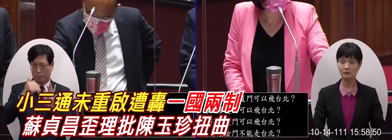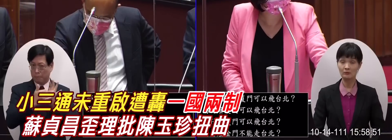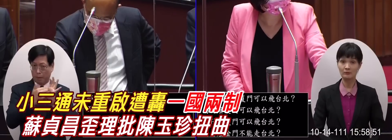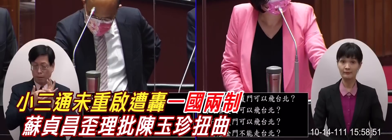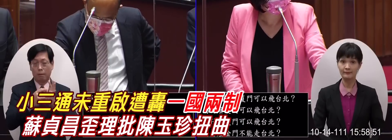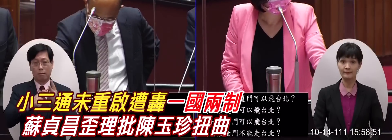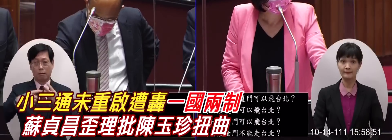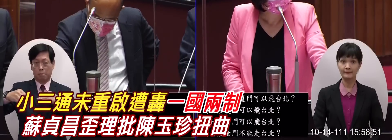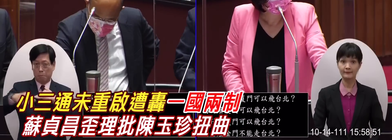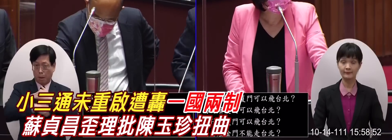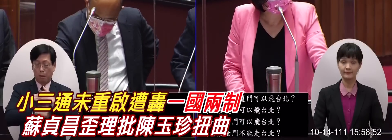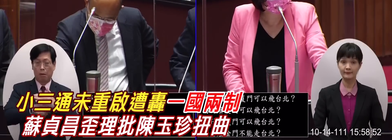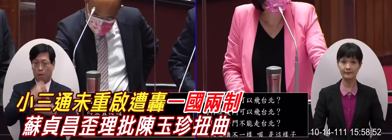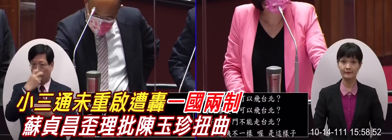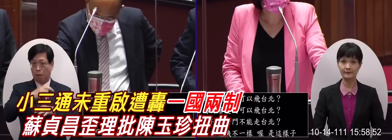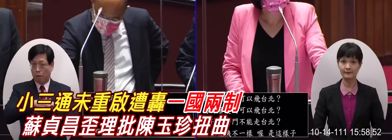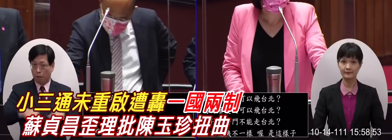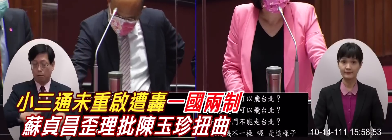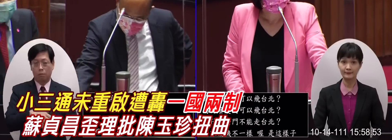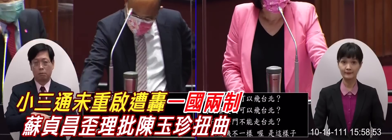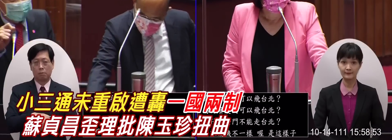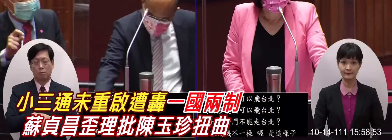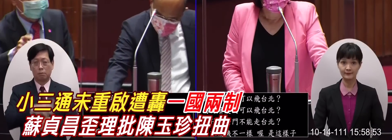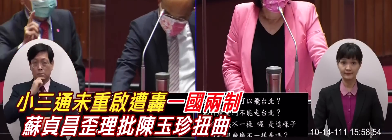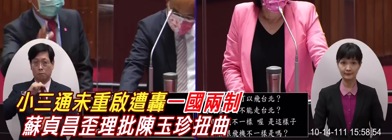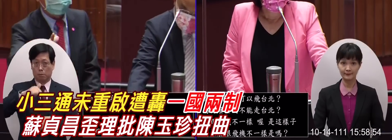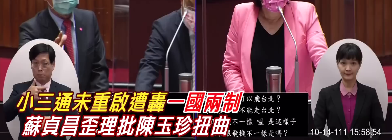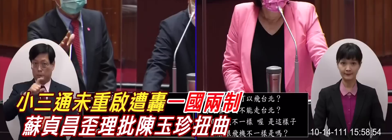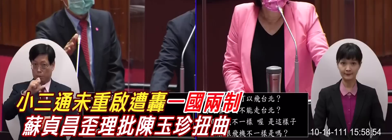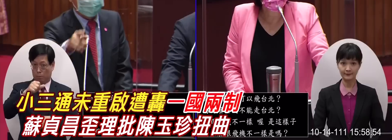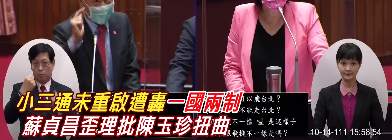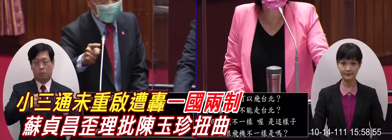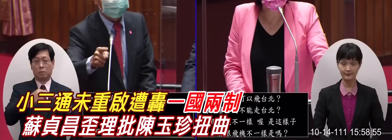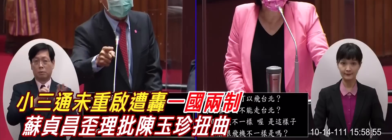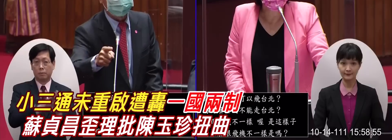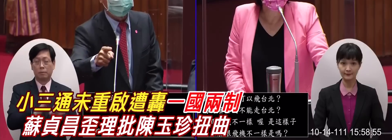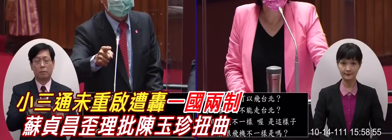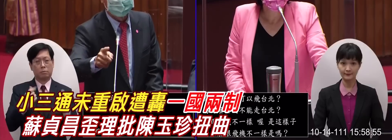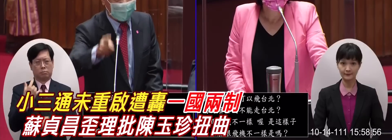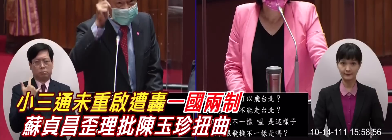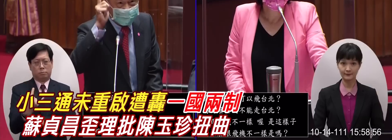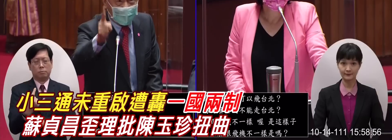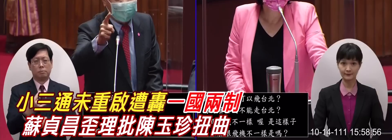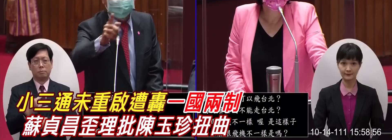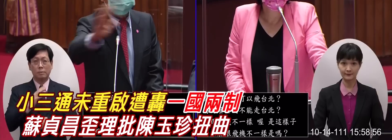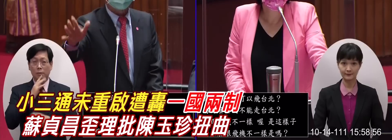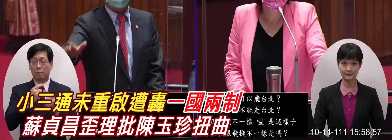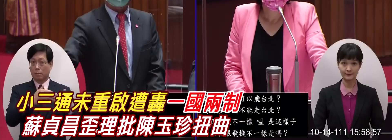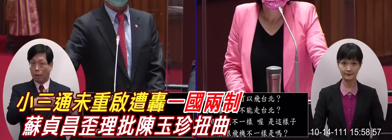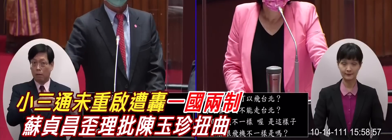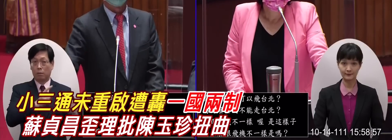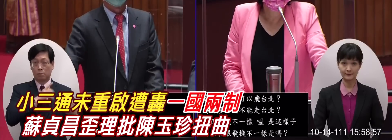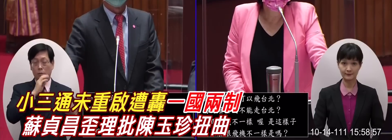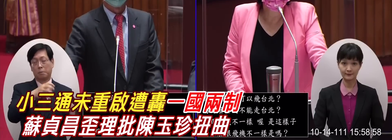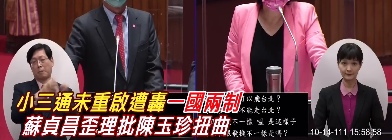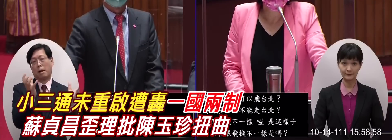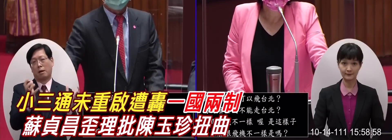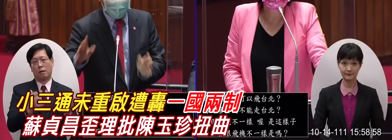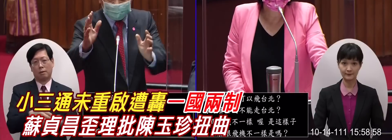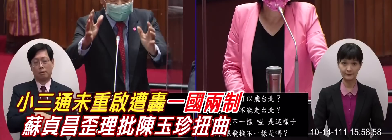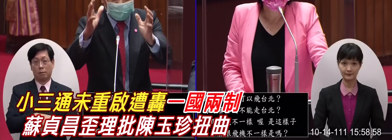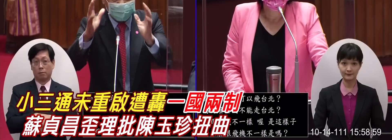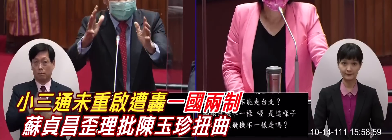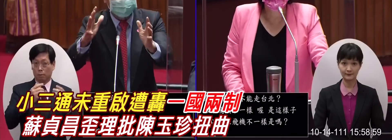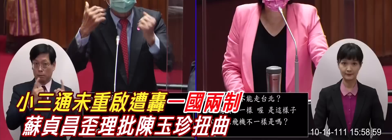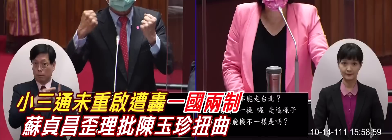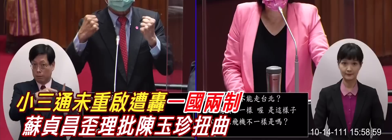还有入境跟安全的人员，我们665个在金门都还是待命，但是对岸已经解散了。 那个 对